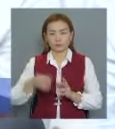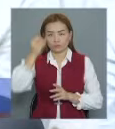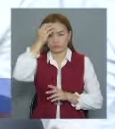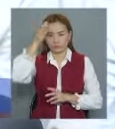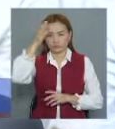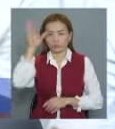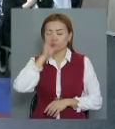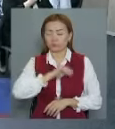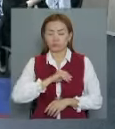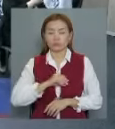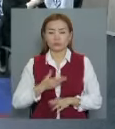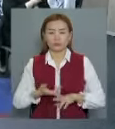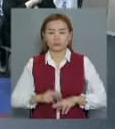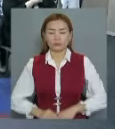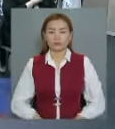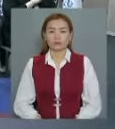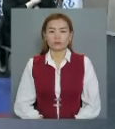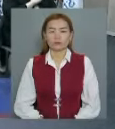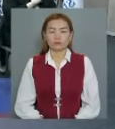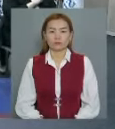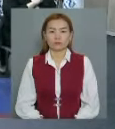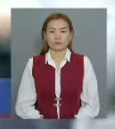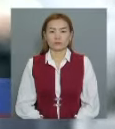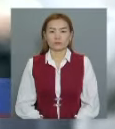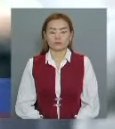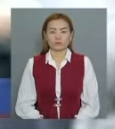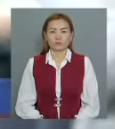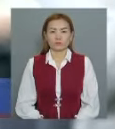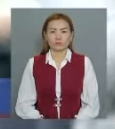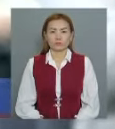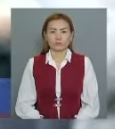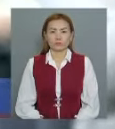ықпалын тигізетіні сөзсіз. Нұрайым Рүстемқызы, Айзадаға бит Қуаныш Бекбергенұлы, жаңалық қызметі.